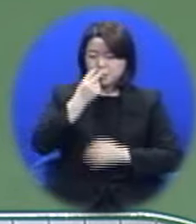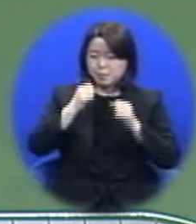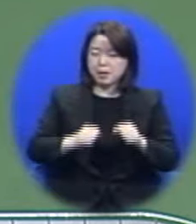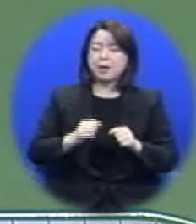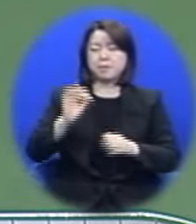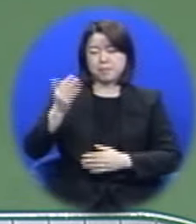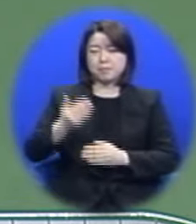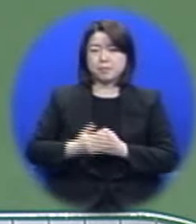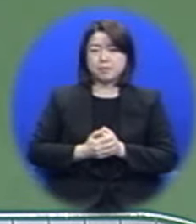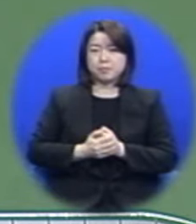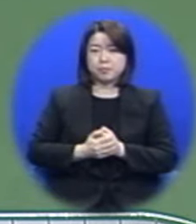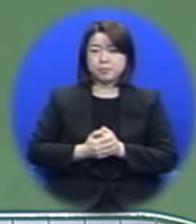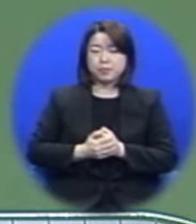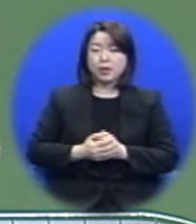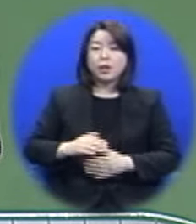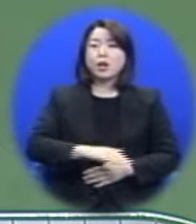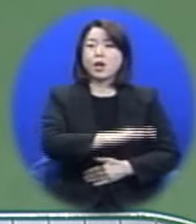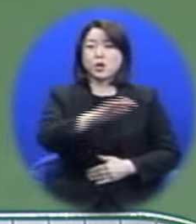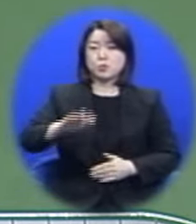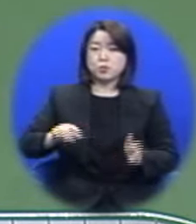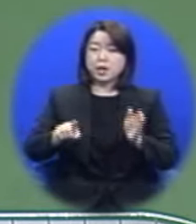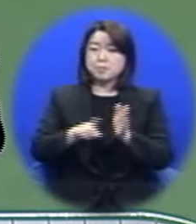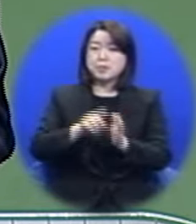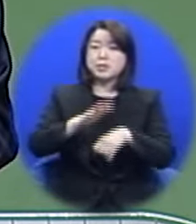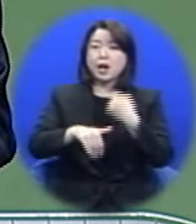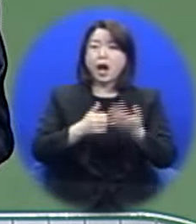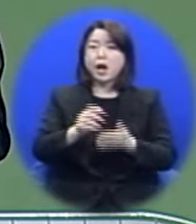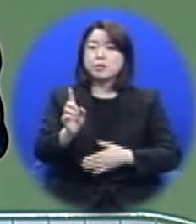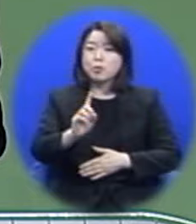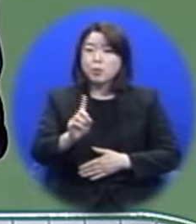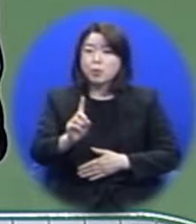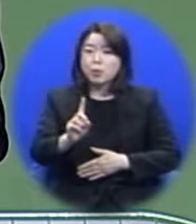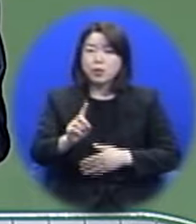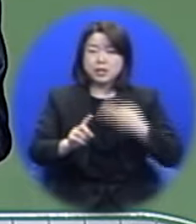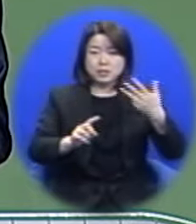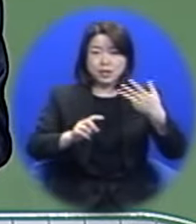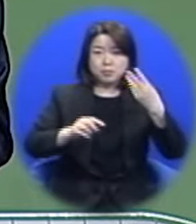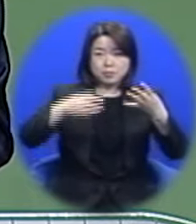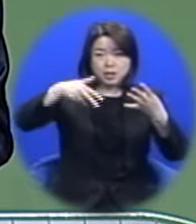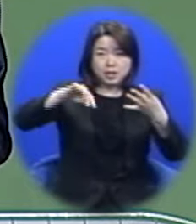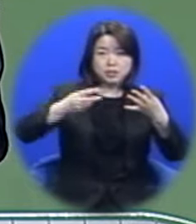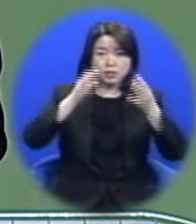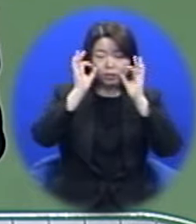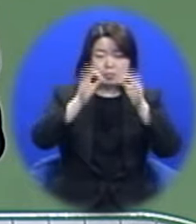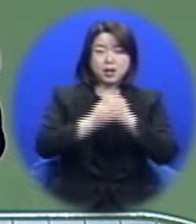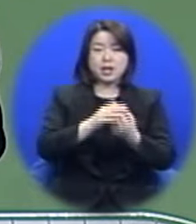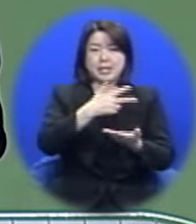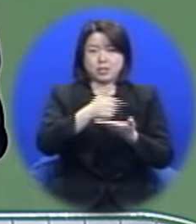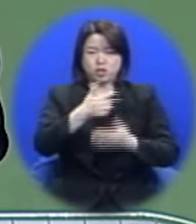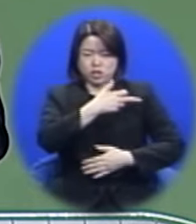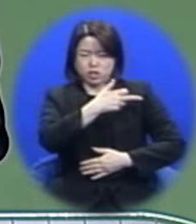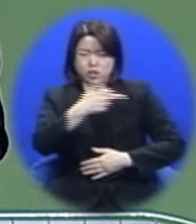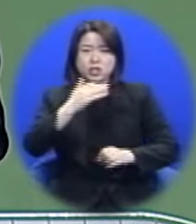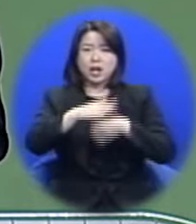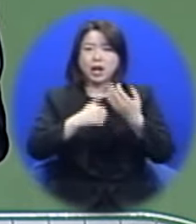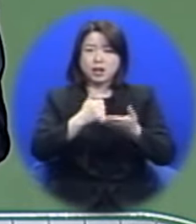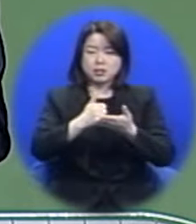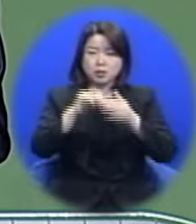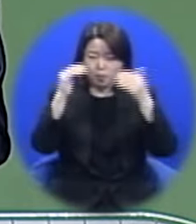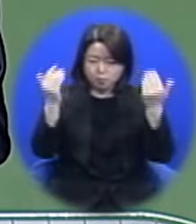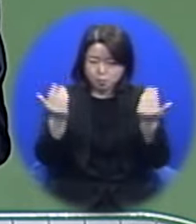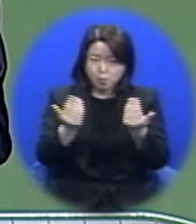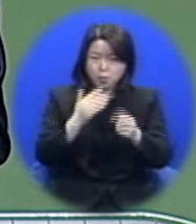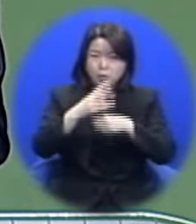하나님이 어떤 분이십니까? 3절에서 5절까지 이렇게 말합니다. 주님은 크신 하나님이시요 모든 신들